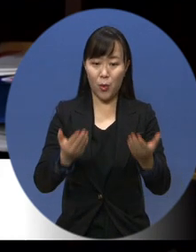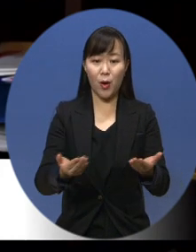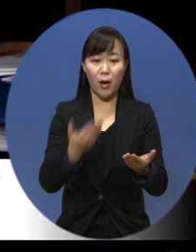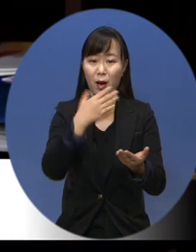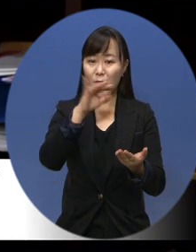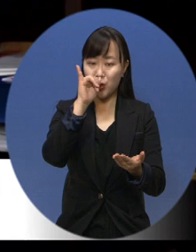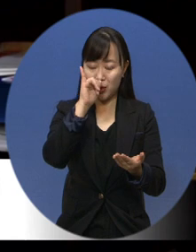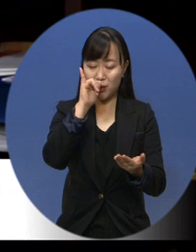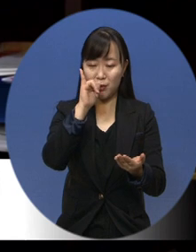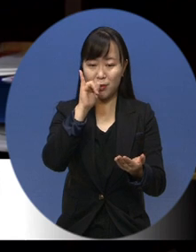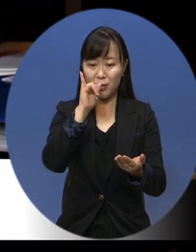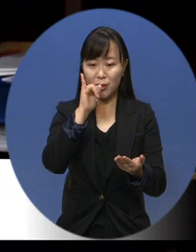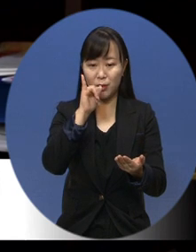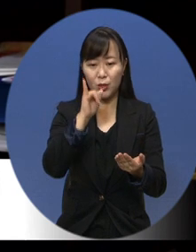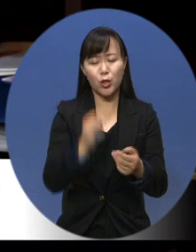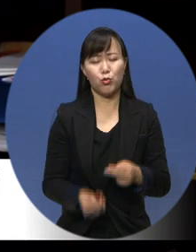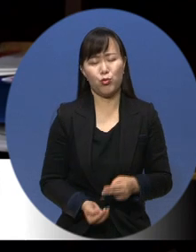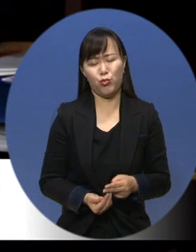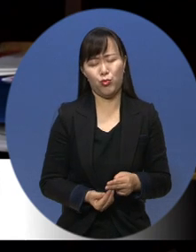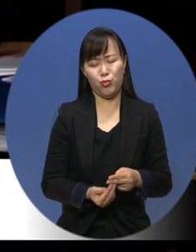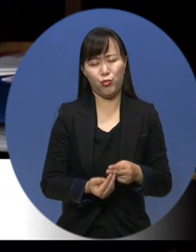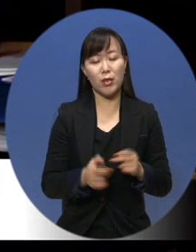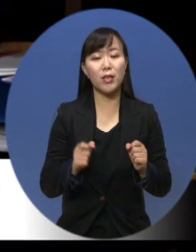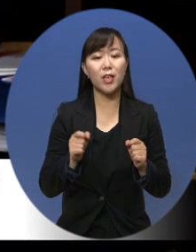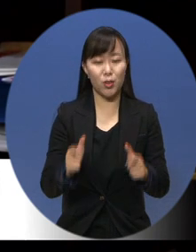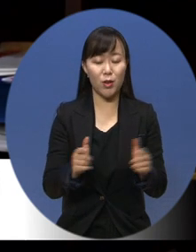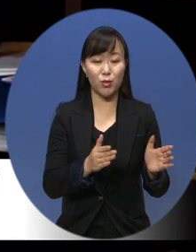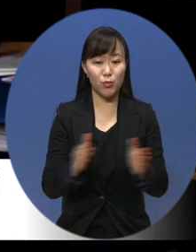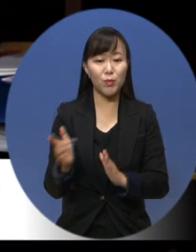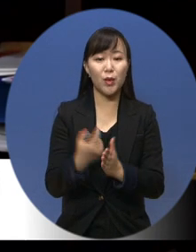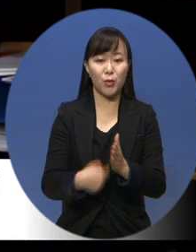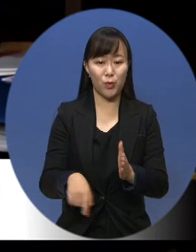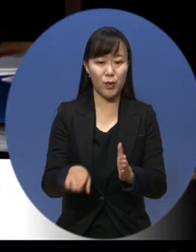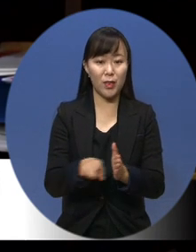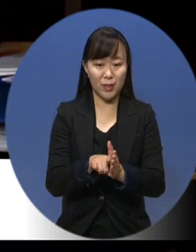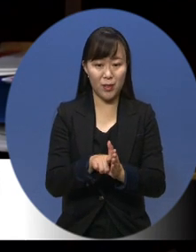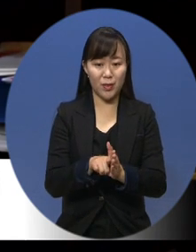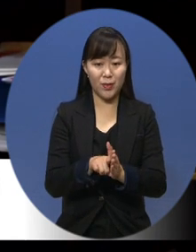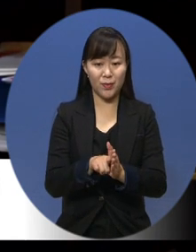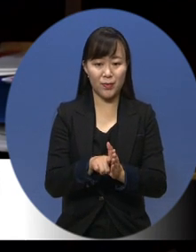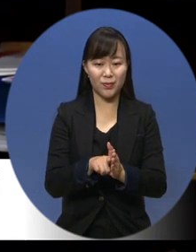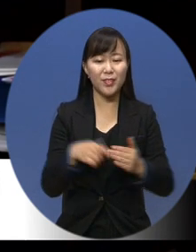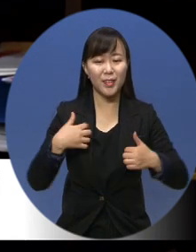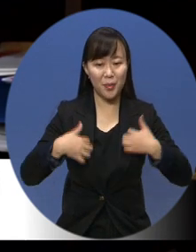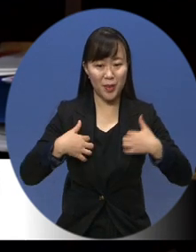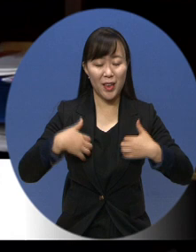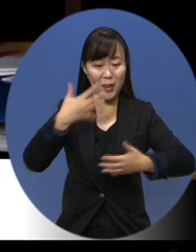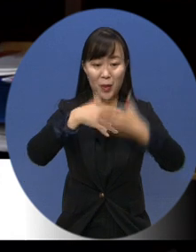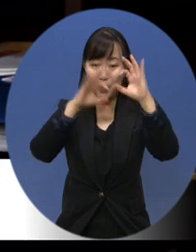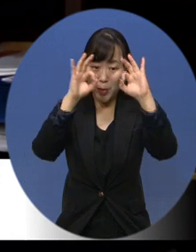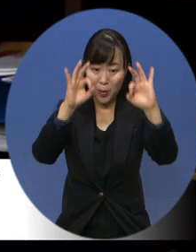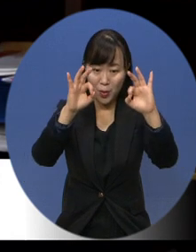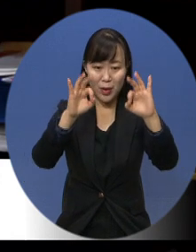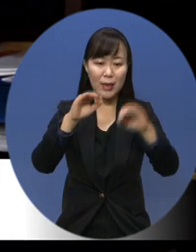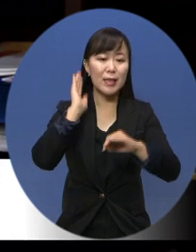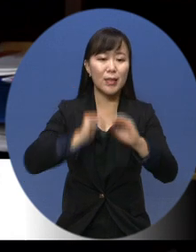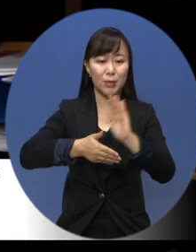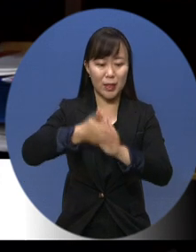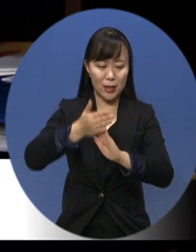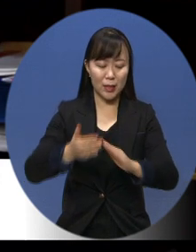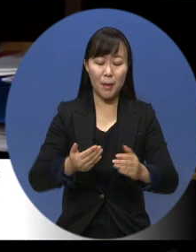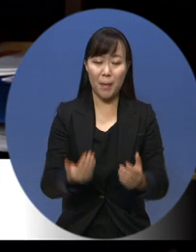있는 그런 충전할 수 있는 기회를 마련하게 해요 재미있게 영화나 마시고 그 종목이